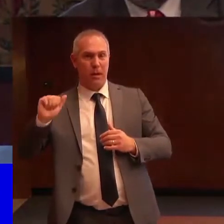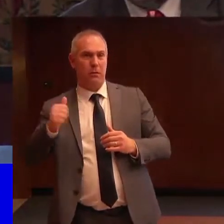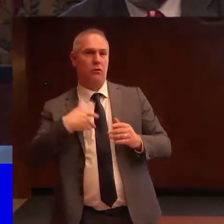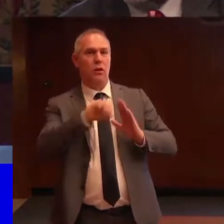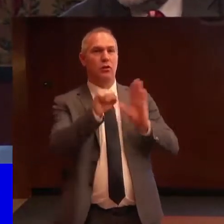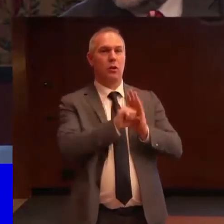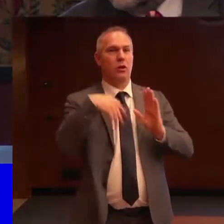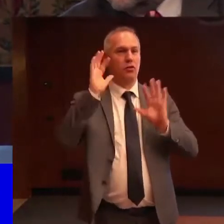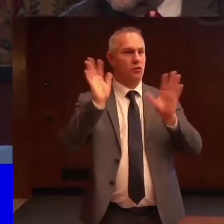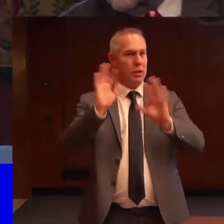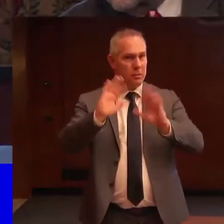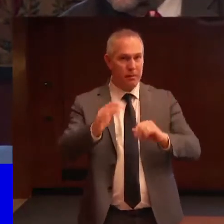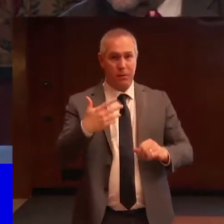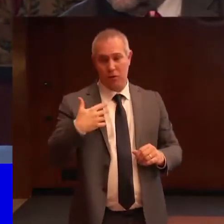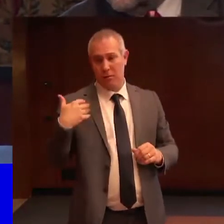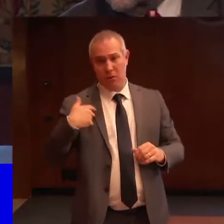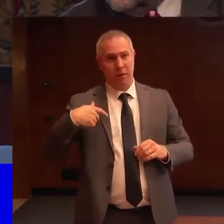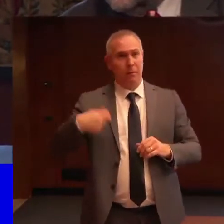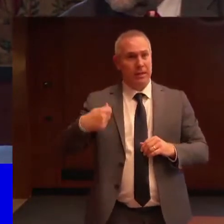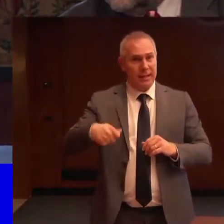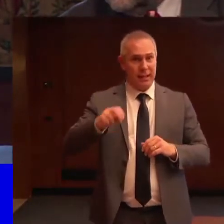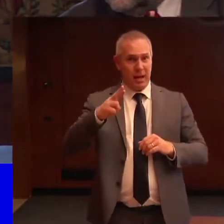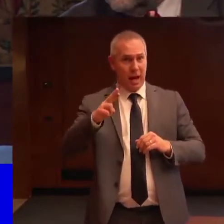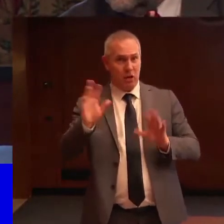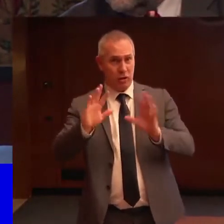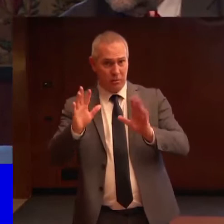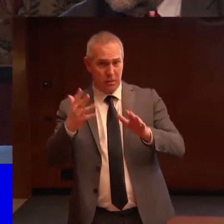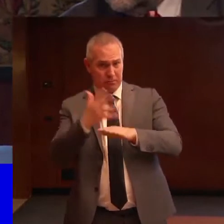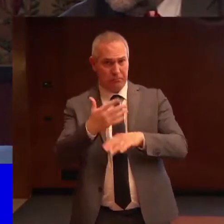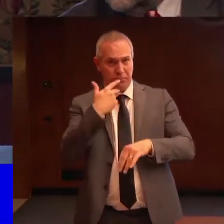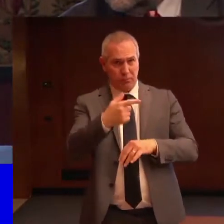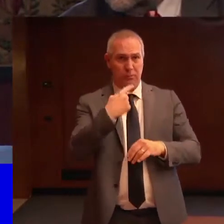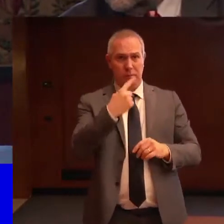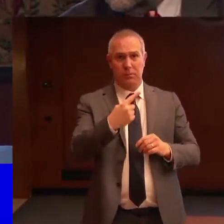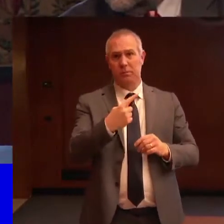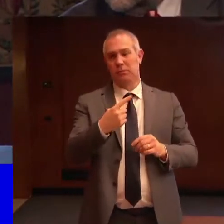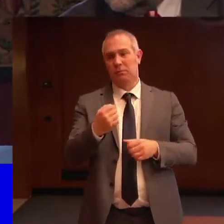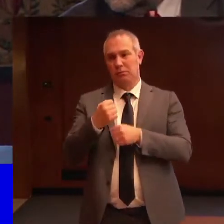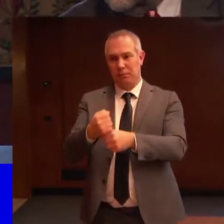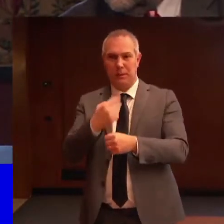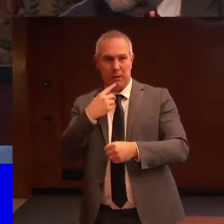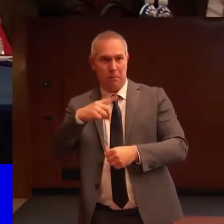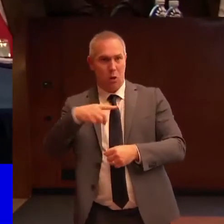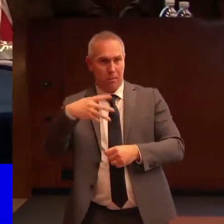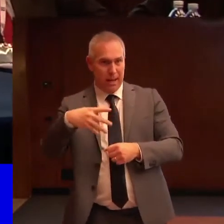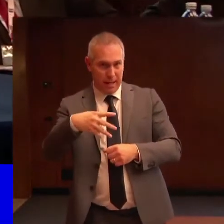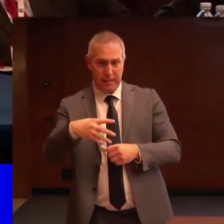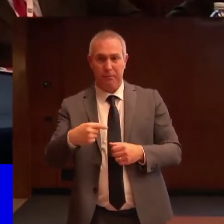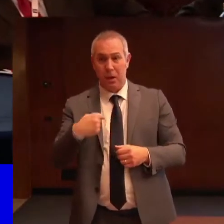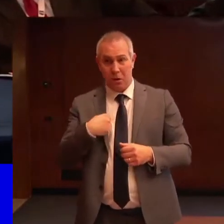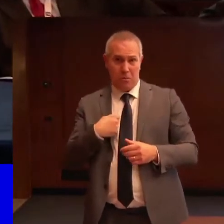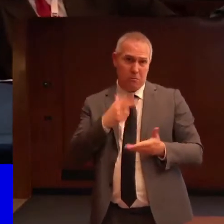già focalizzato il presidente di Recinema nel suo intervento letto da Paola Malanga. Mi prometto di